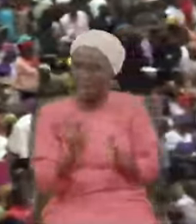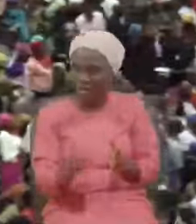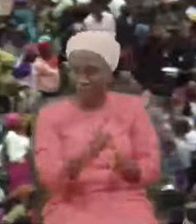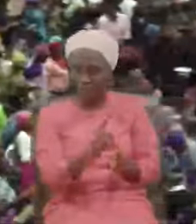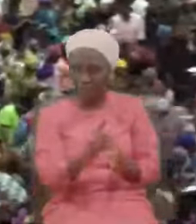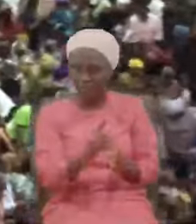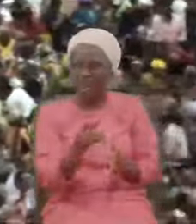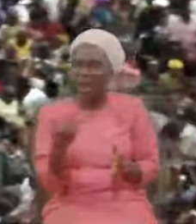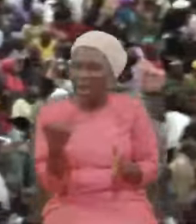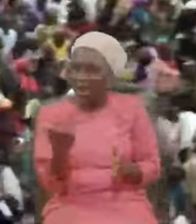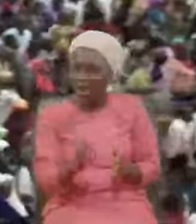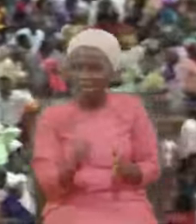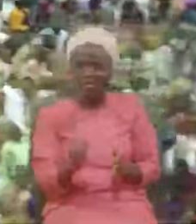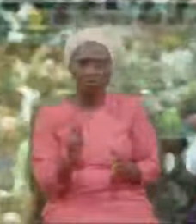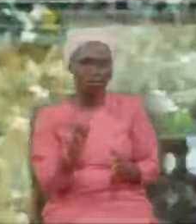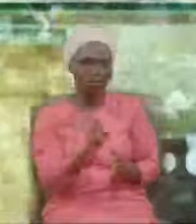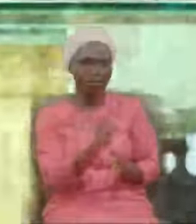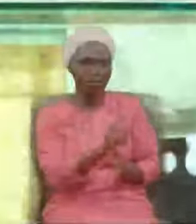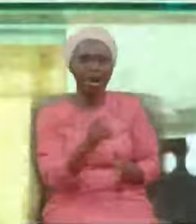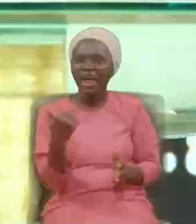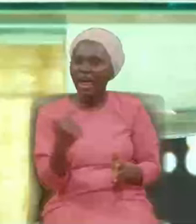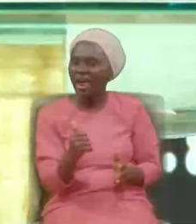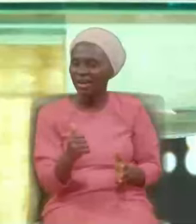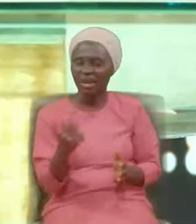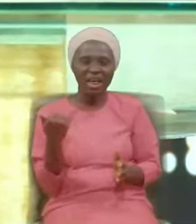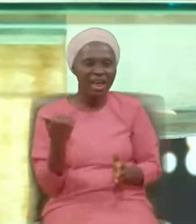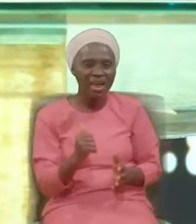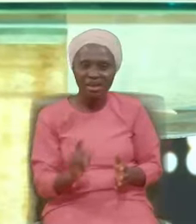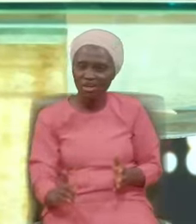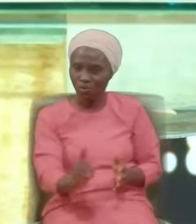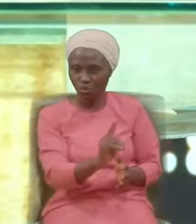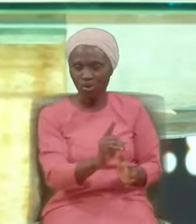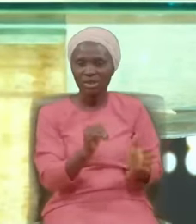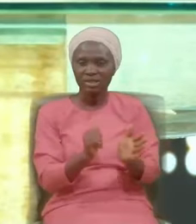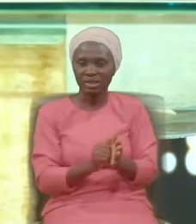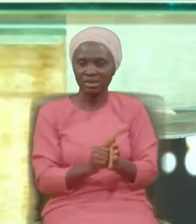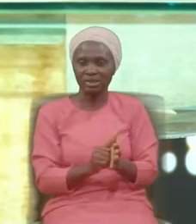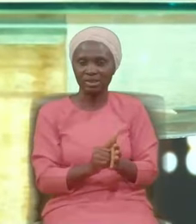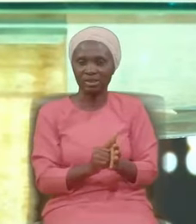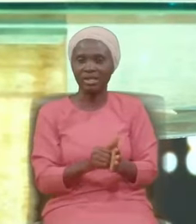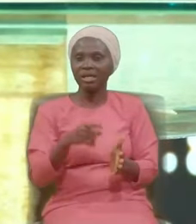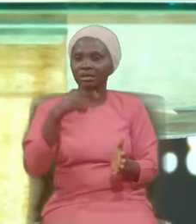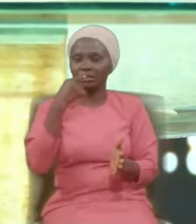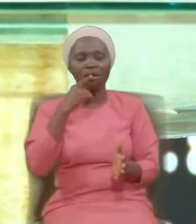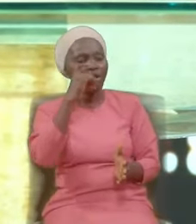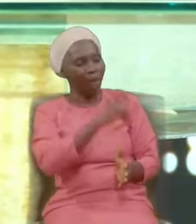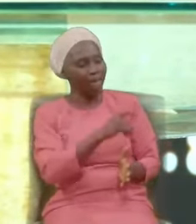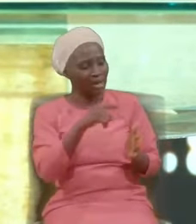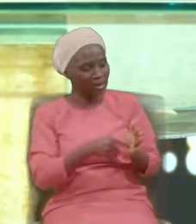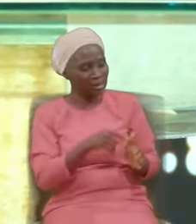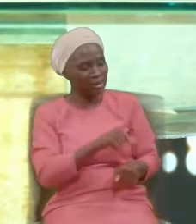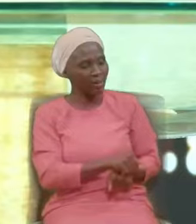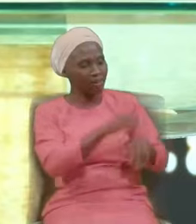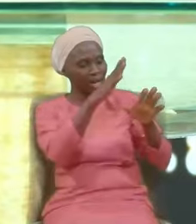Que si quelqu'un, est-ce que le quelqu'un est là? Si quelqu'un dit à cette montagne,